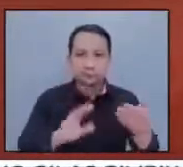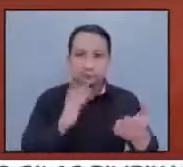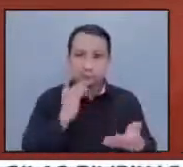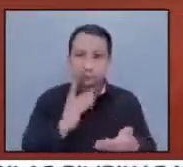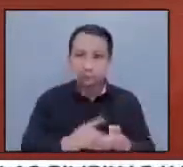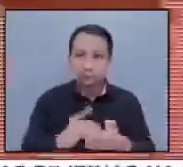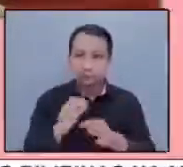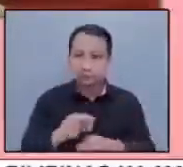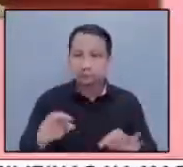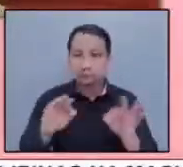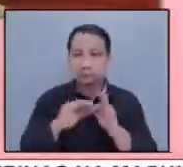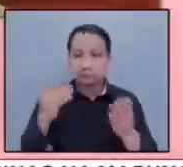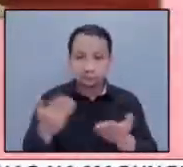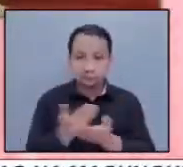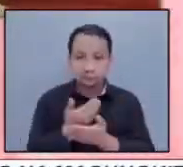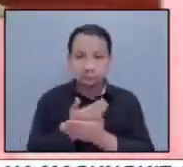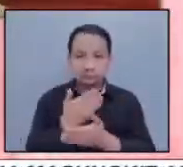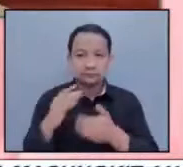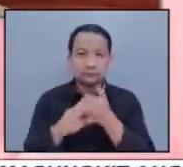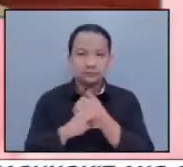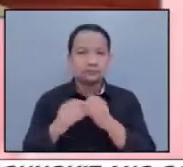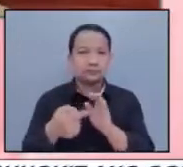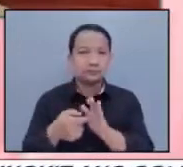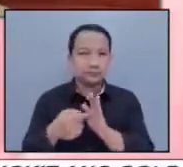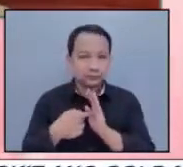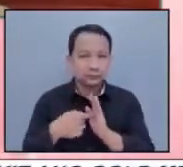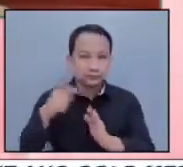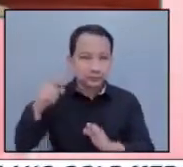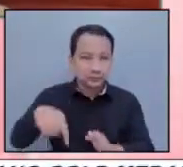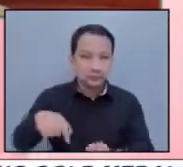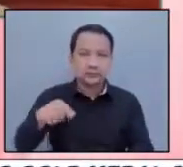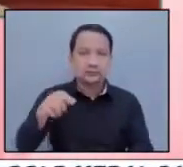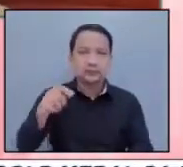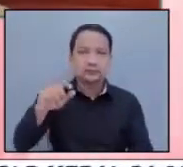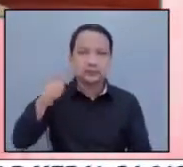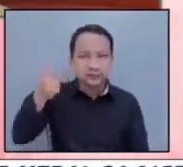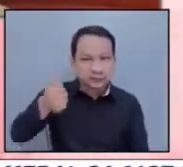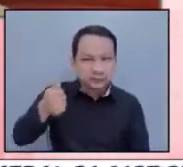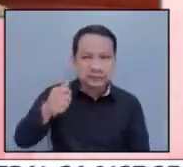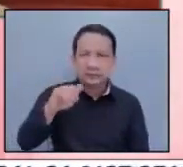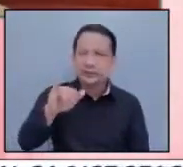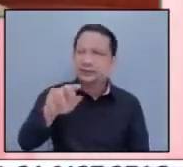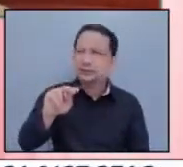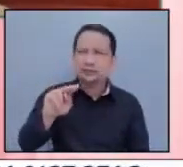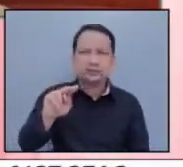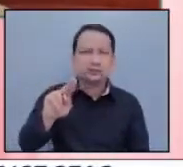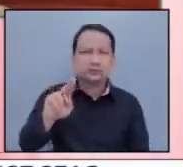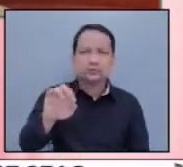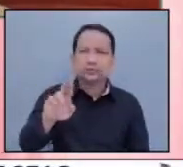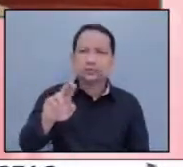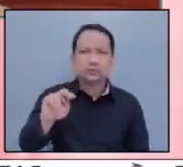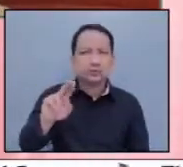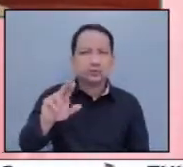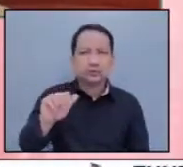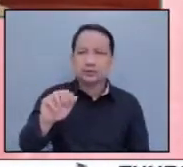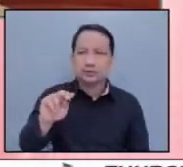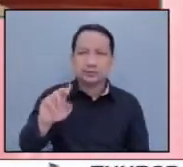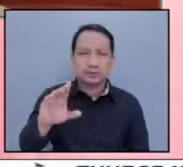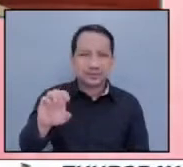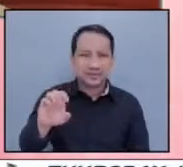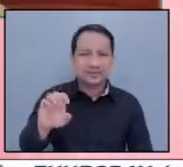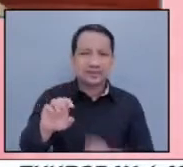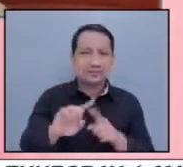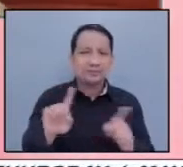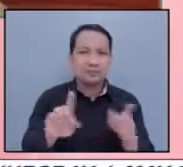ang kontrata, may mandatory insurance tayong tinatawag. And recently, ini-implement na rin yung balik manggagawa insurance